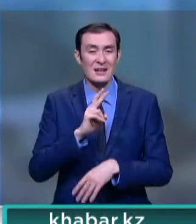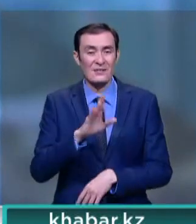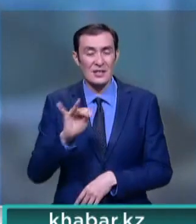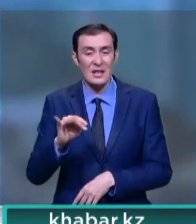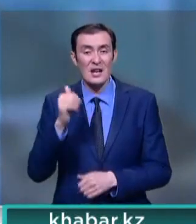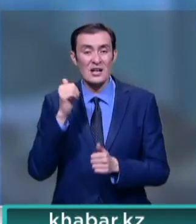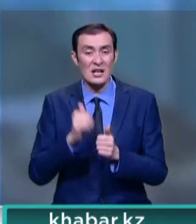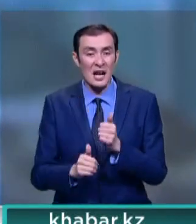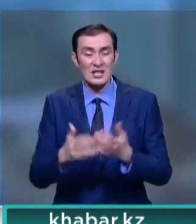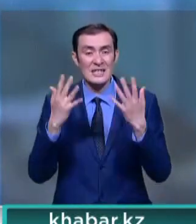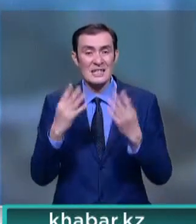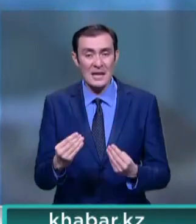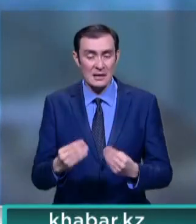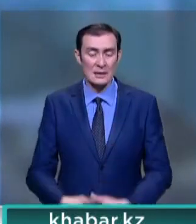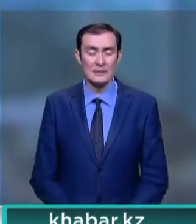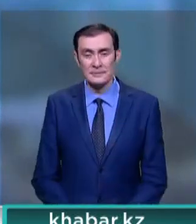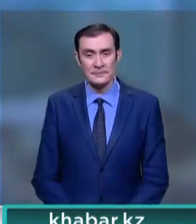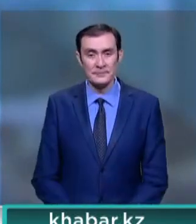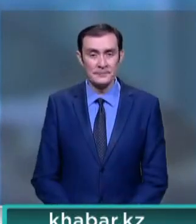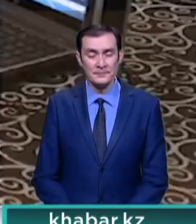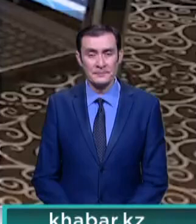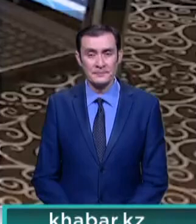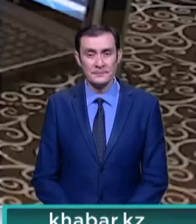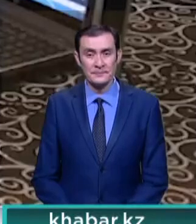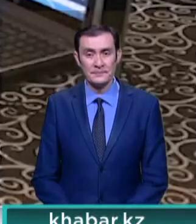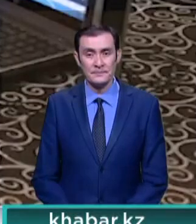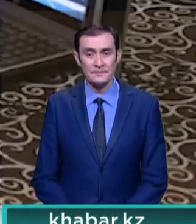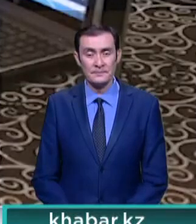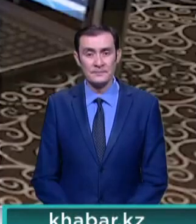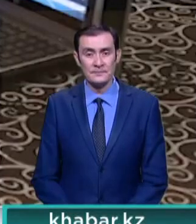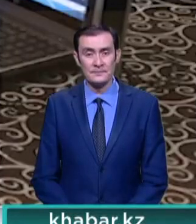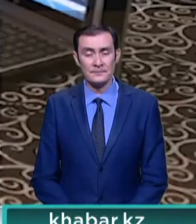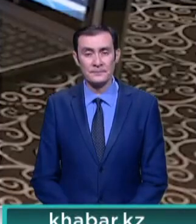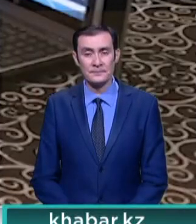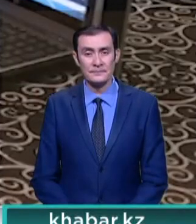заражения коронавирусом ежедневно. Нет, на удалую это какая часть речи?